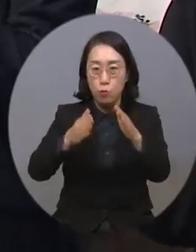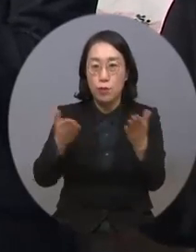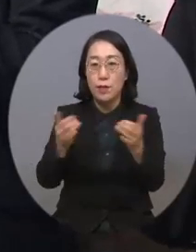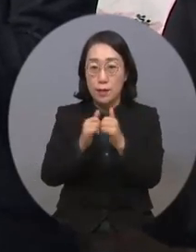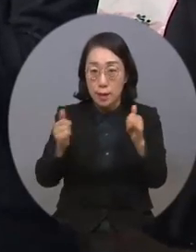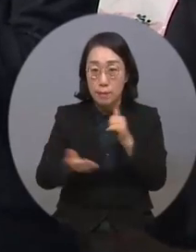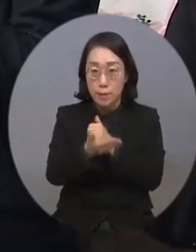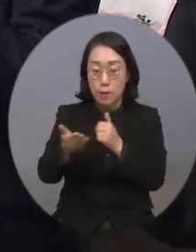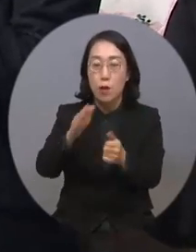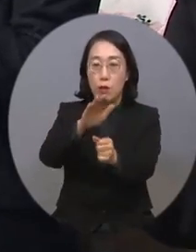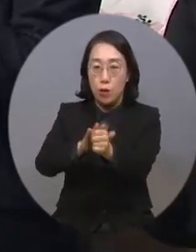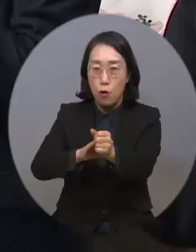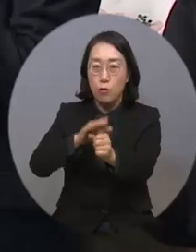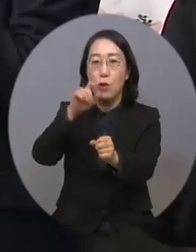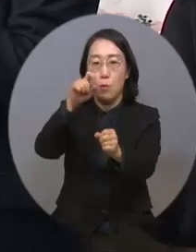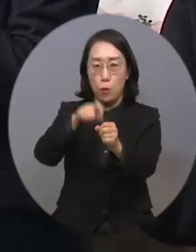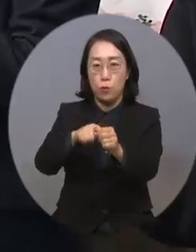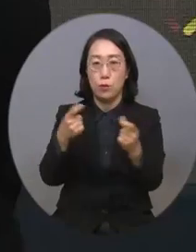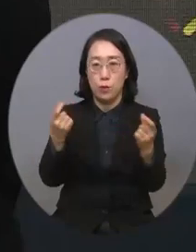격려하기 위한 자리입니다.